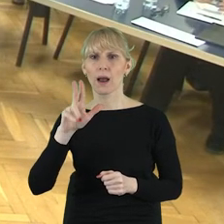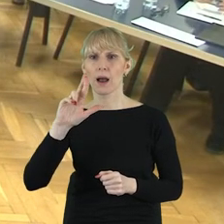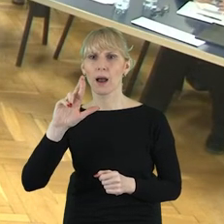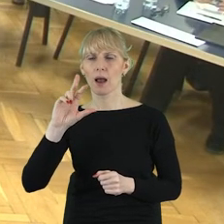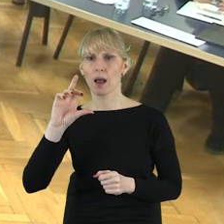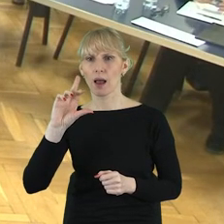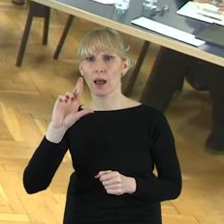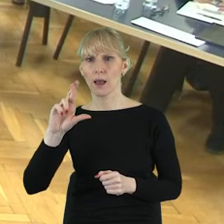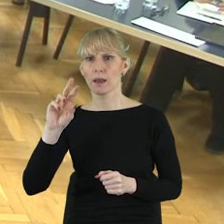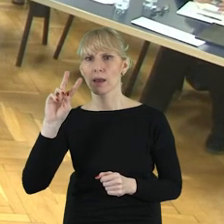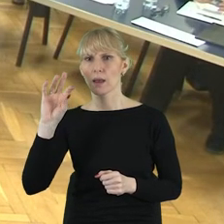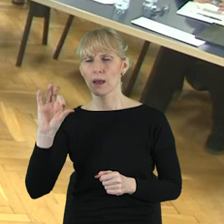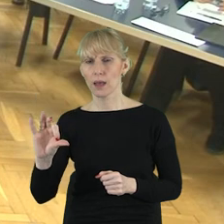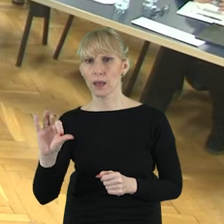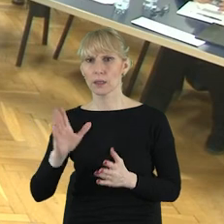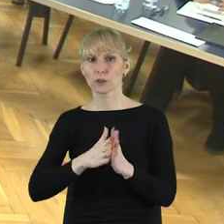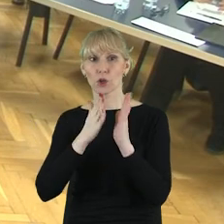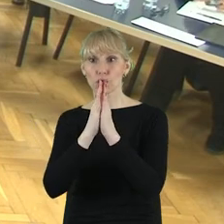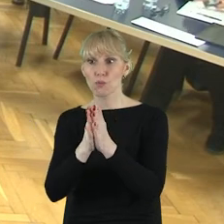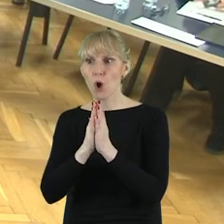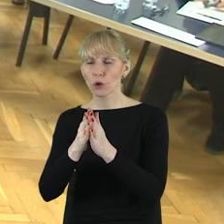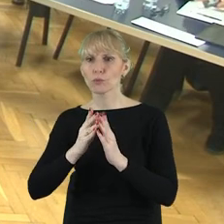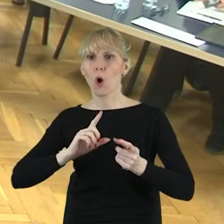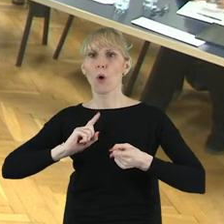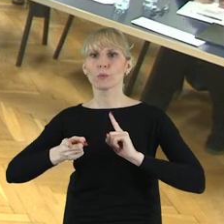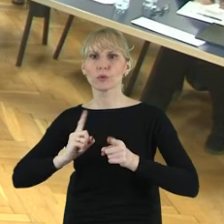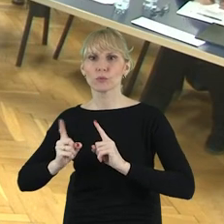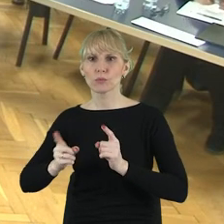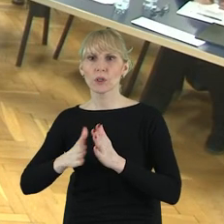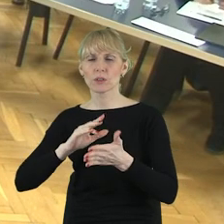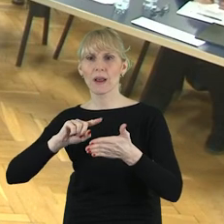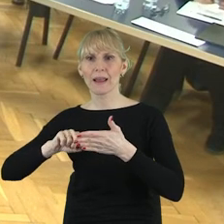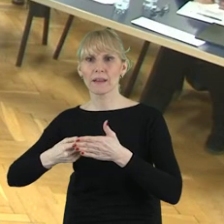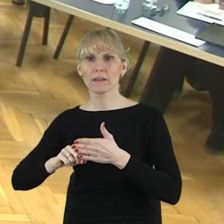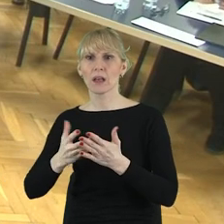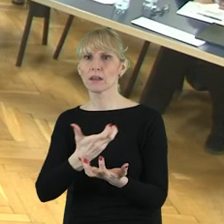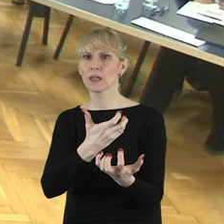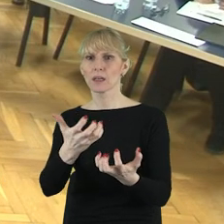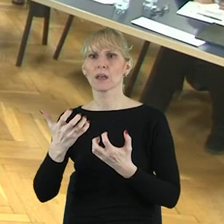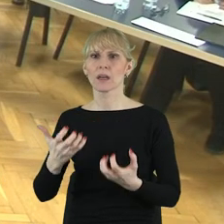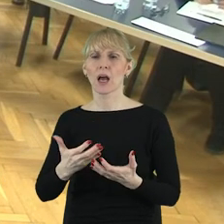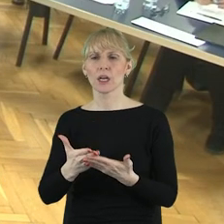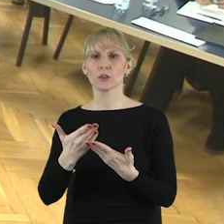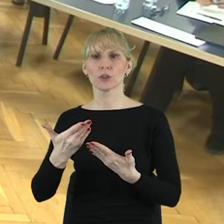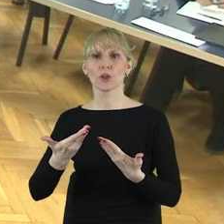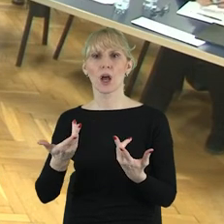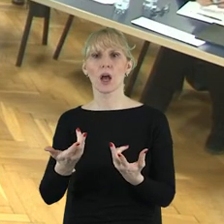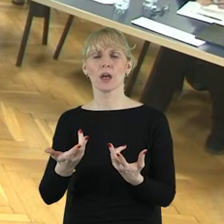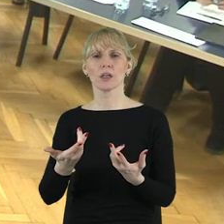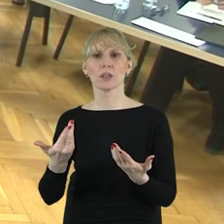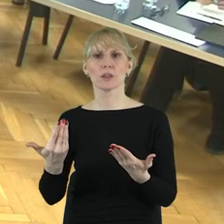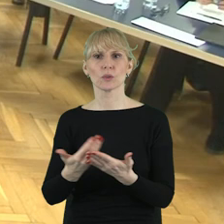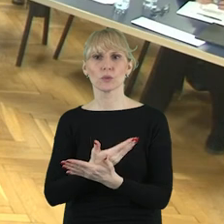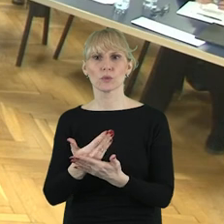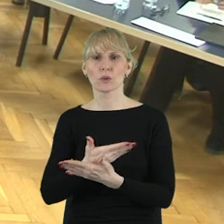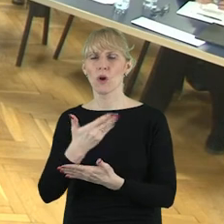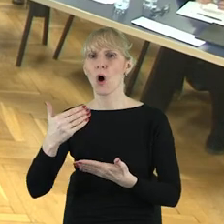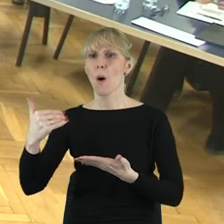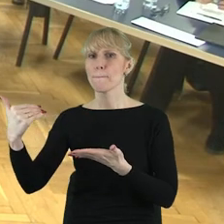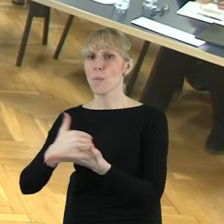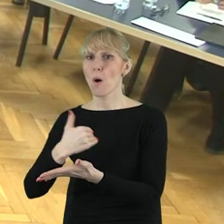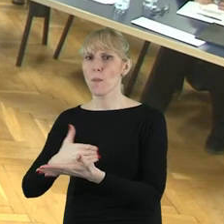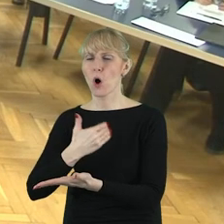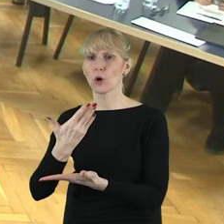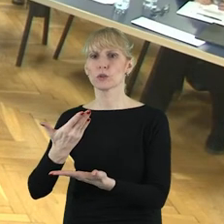samego roku zwraca się z prośbą o przyspieszenie procesu rejestracji z uwagi na chęć udziału naszego stowarzyszenia w naborze o